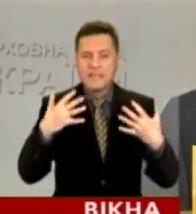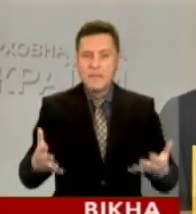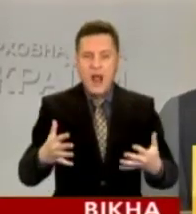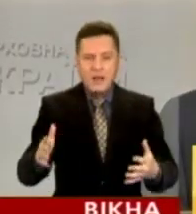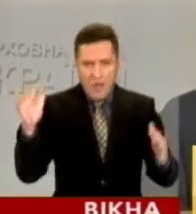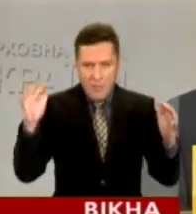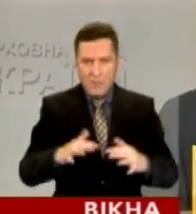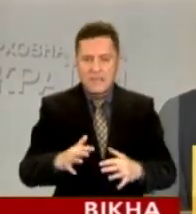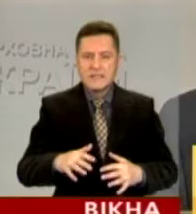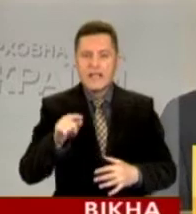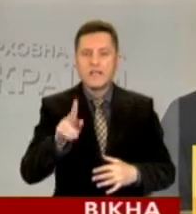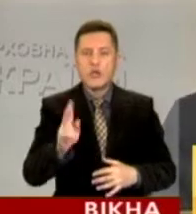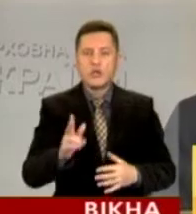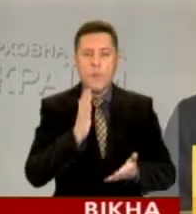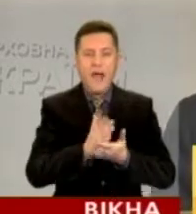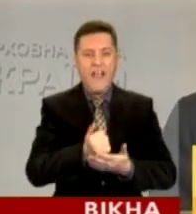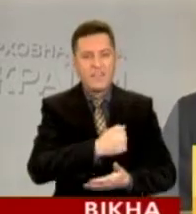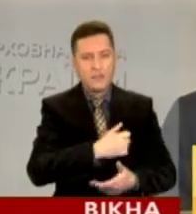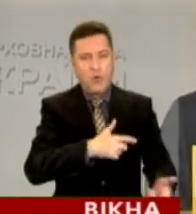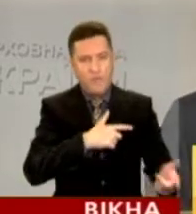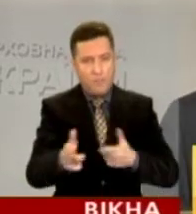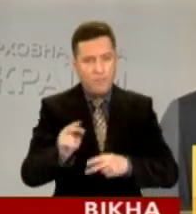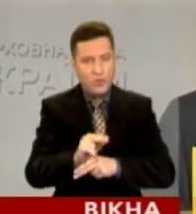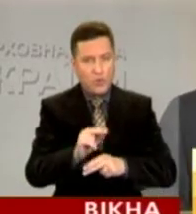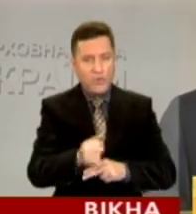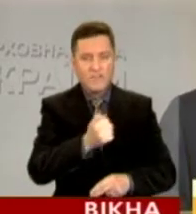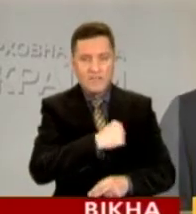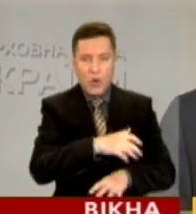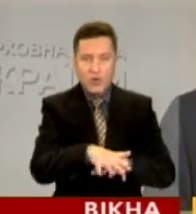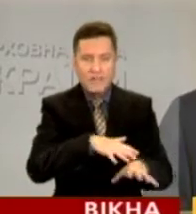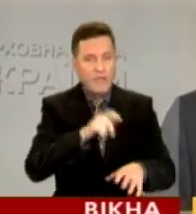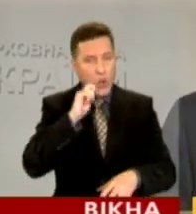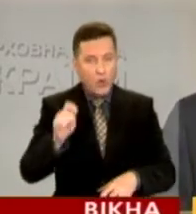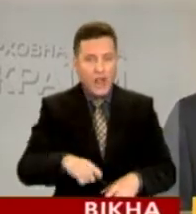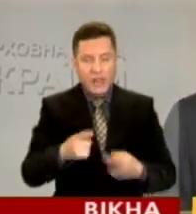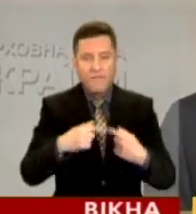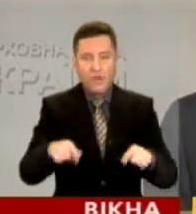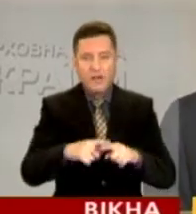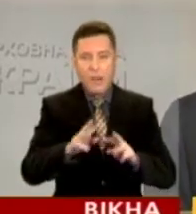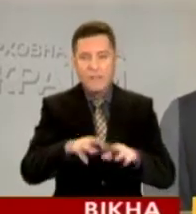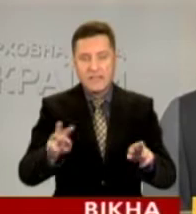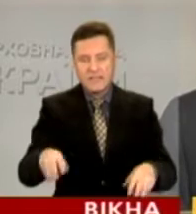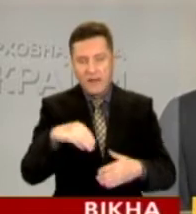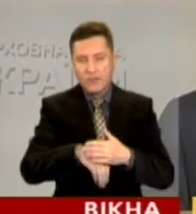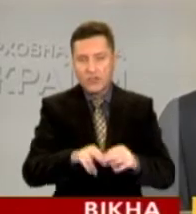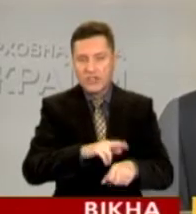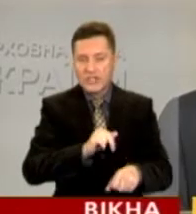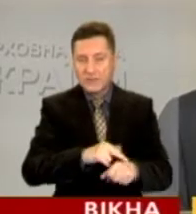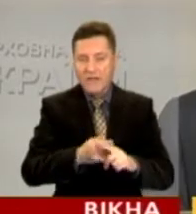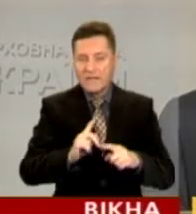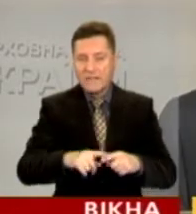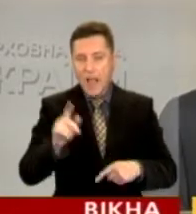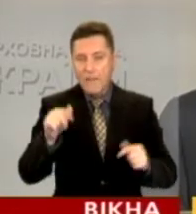тих, хто має військову підготовку в Збройні сили України і органи Міністерства внутрішніх справ. Ця мобілізація